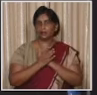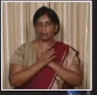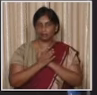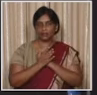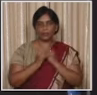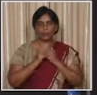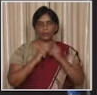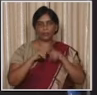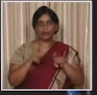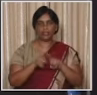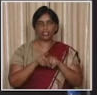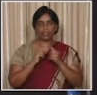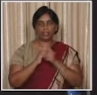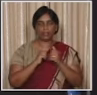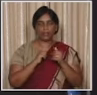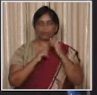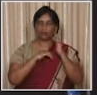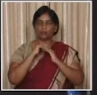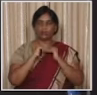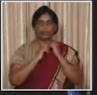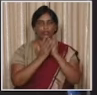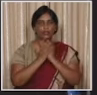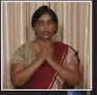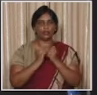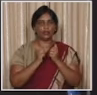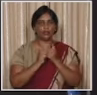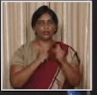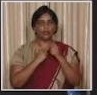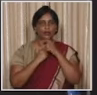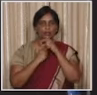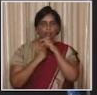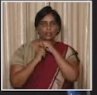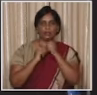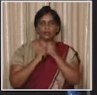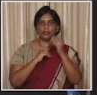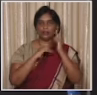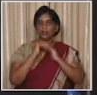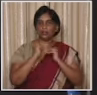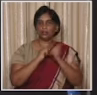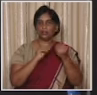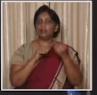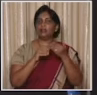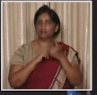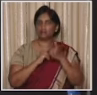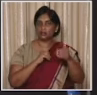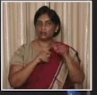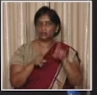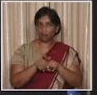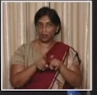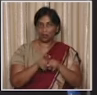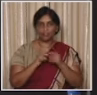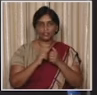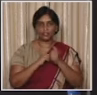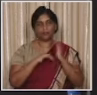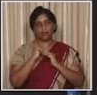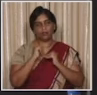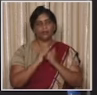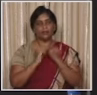ඉදිරියට කරන්න යන්නේ නැහැ කියන එක. ඒක හොඳ ප්‍රතිපත්තියක්. මොකද ඔය හදිසි මිලදීම් ගැනීම හරහා තමයි ගොඩක් දේවල්